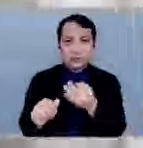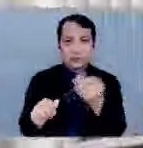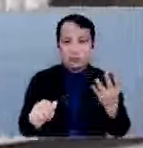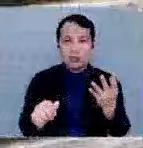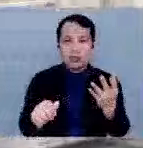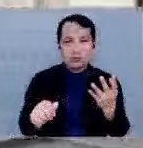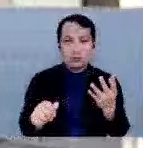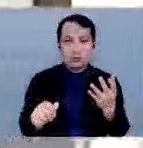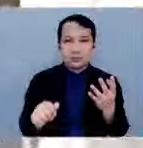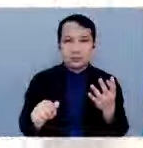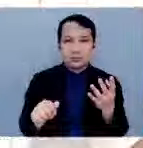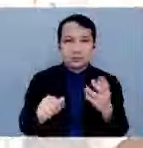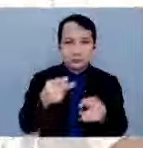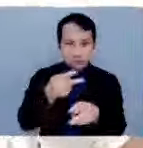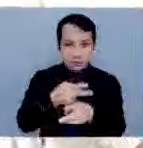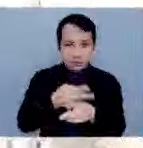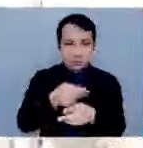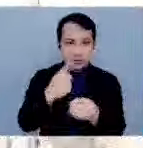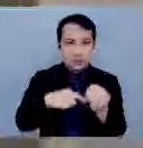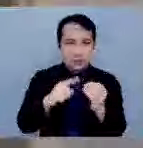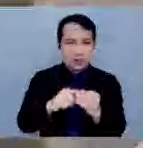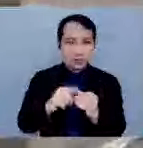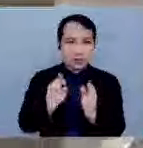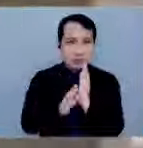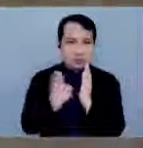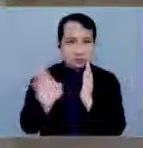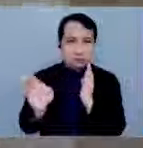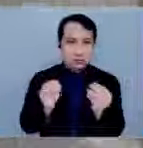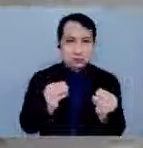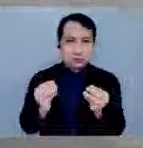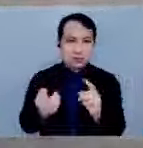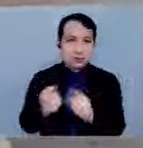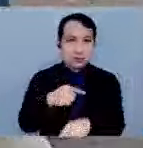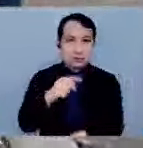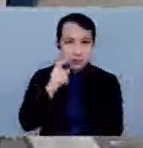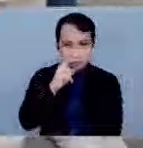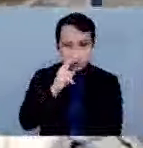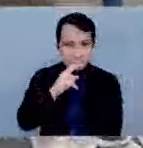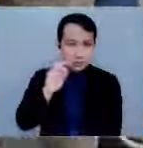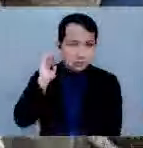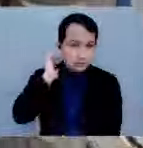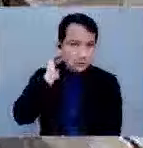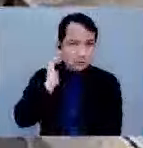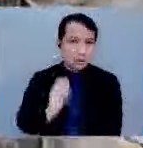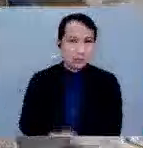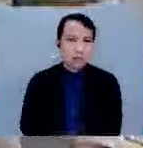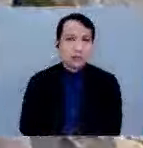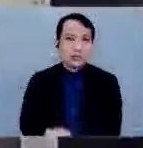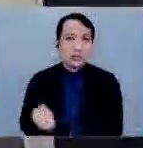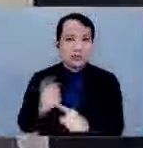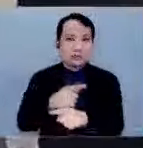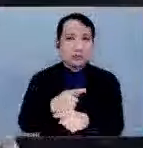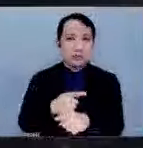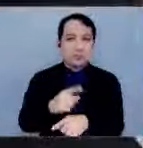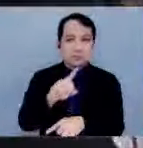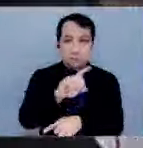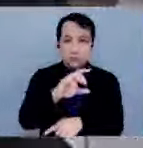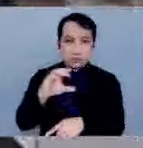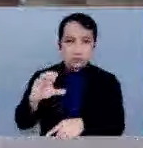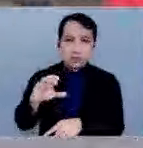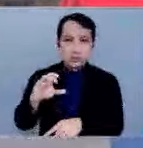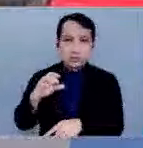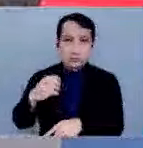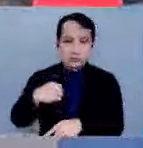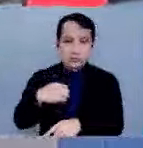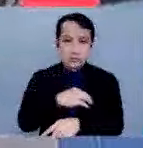warehouse supervisor at branch manager na galing pang Visayas at Mindanao. Kabilang sila sa higit 100 empleyado na naghain